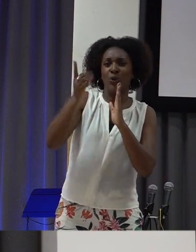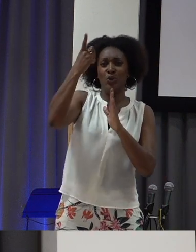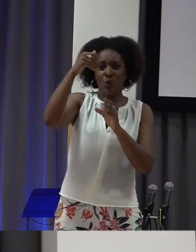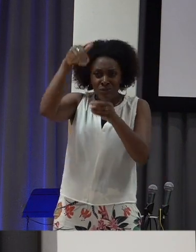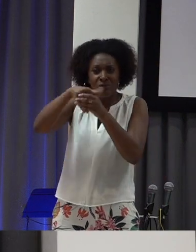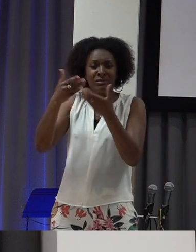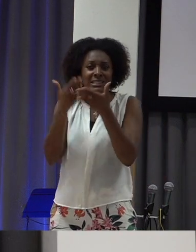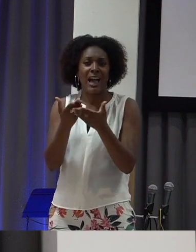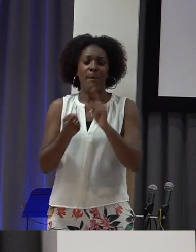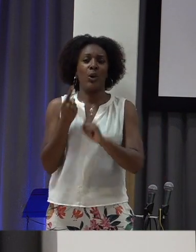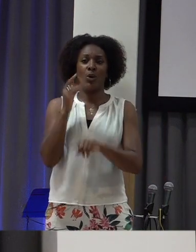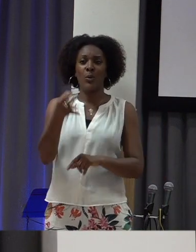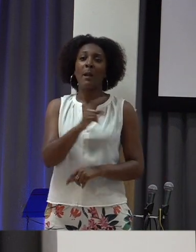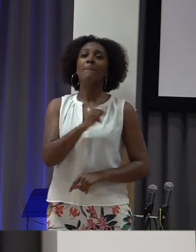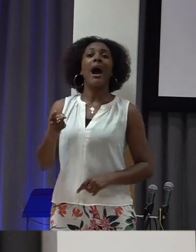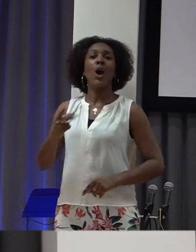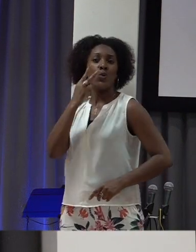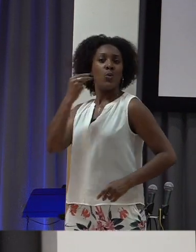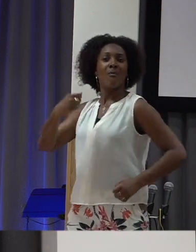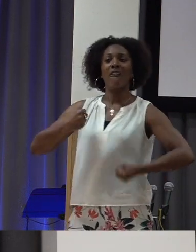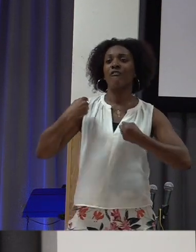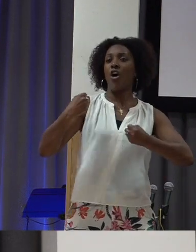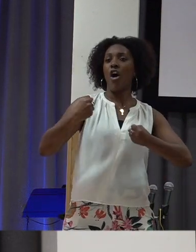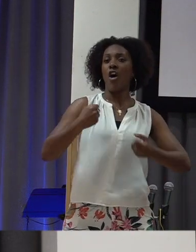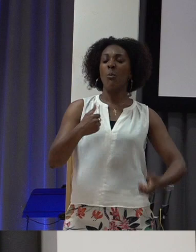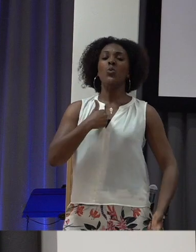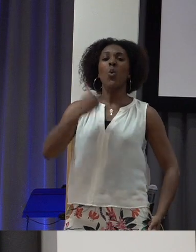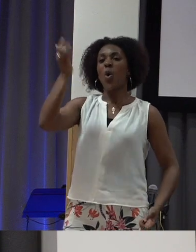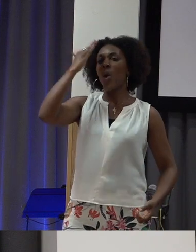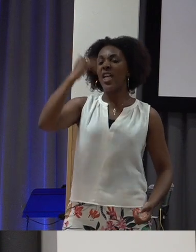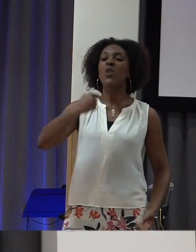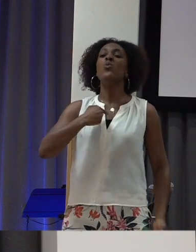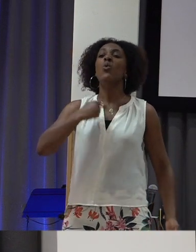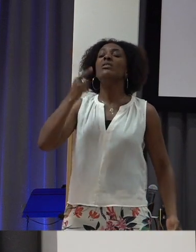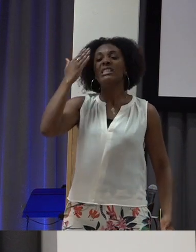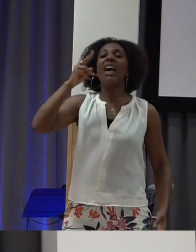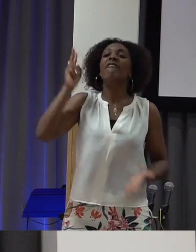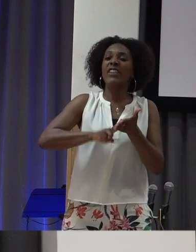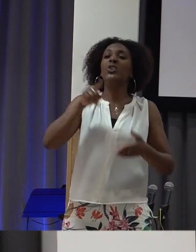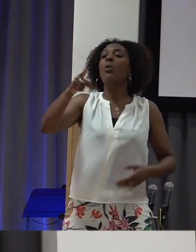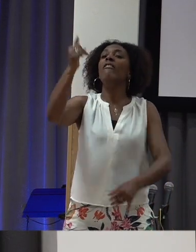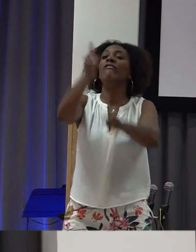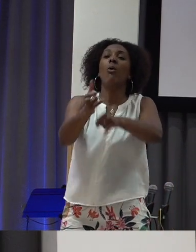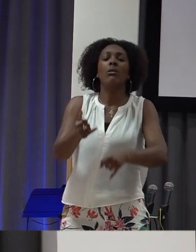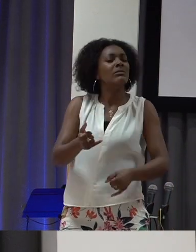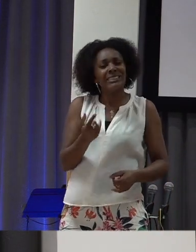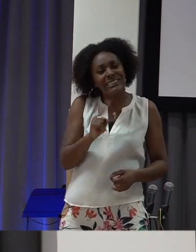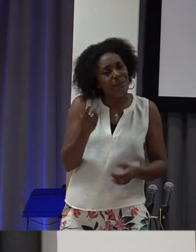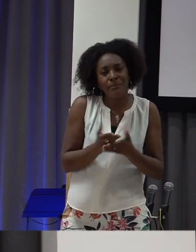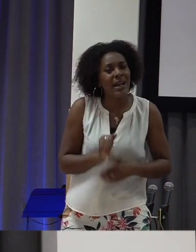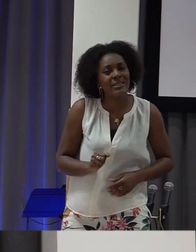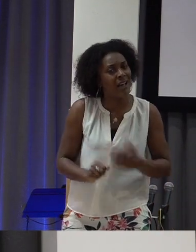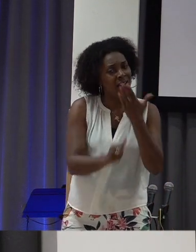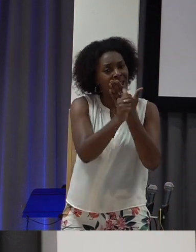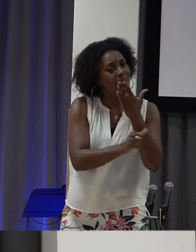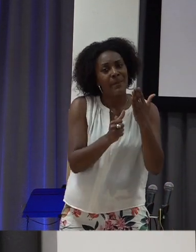Et de nombreuses dénominations s'appuient sur une puissance terrestre. Et ça n'a rien à voir avec la parole de Dieu, cela. Et c'est là qu'il